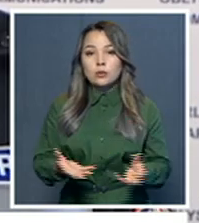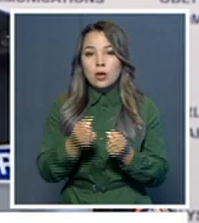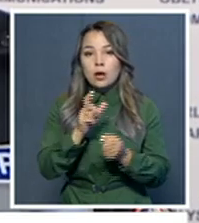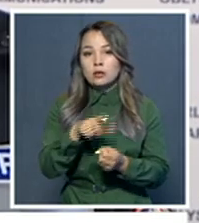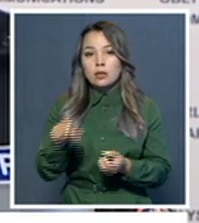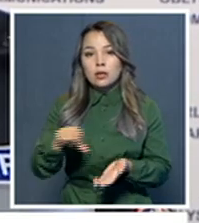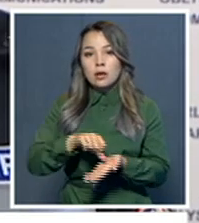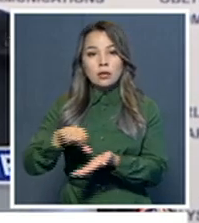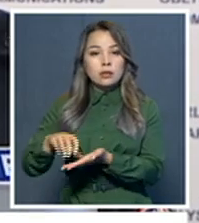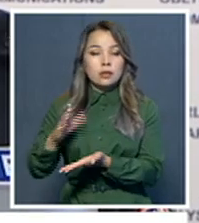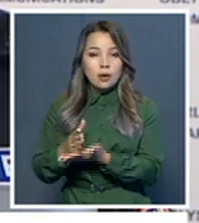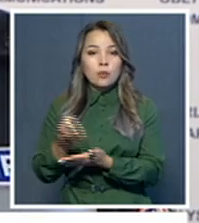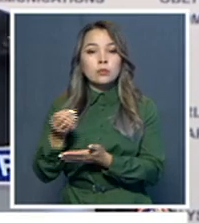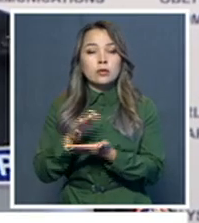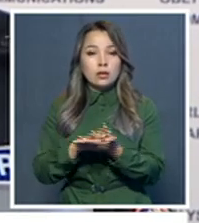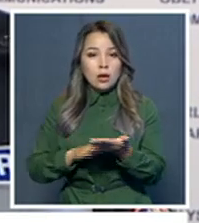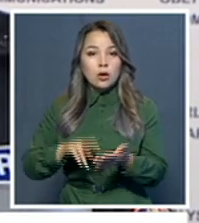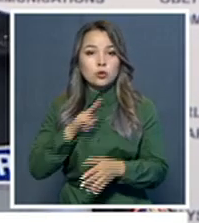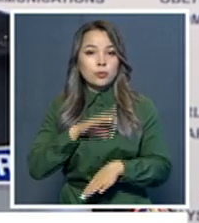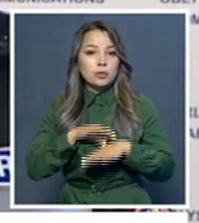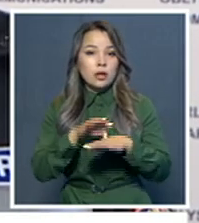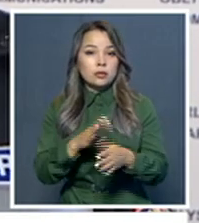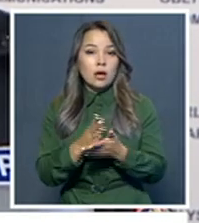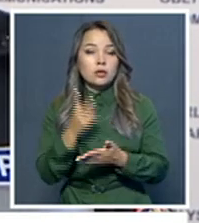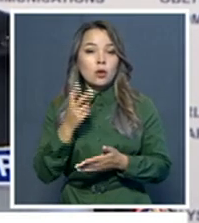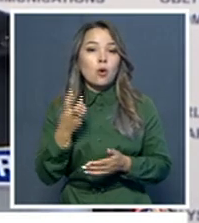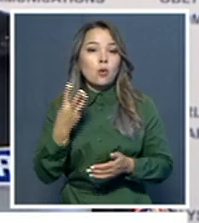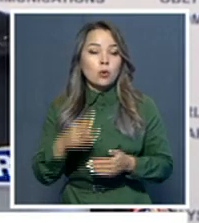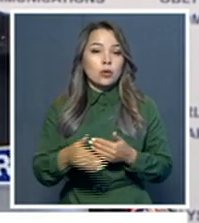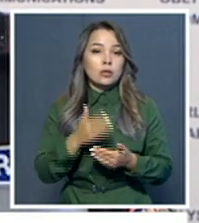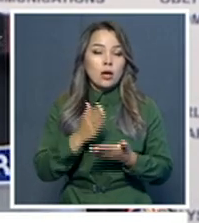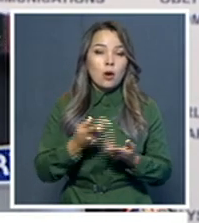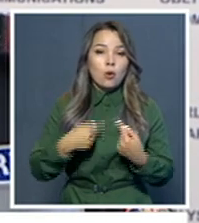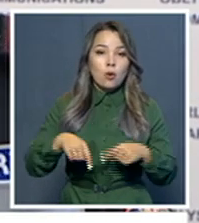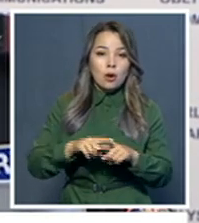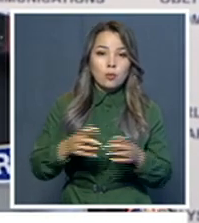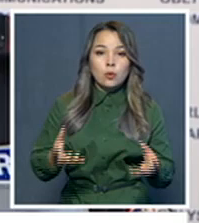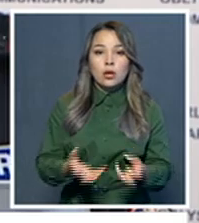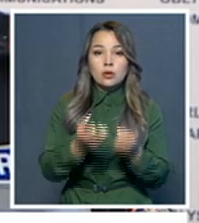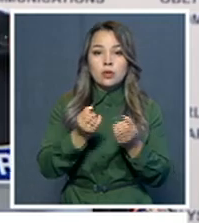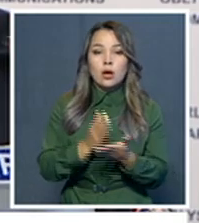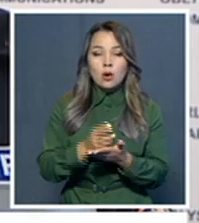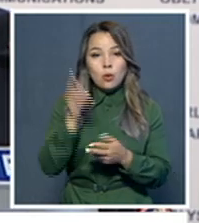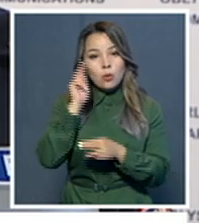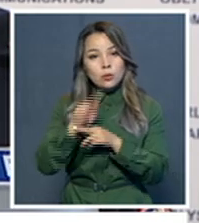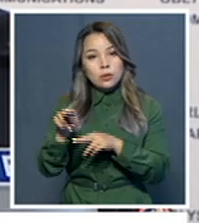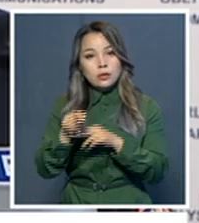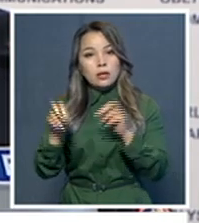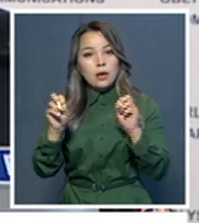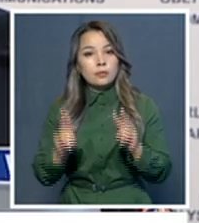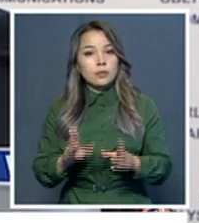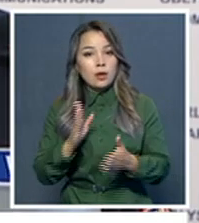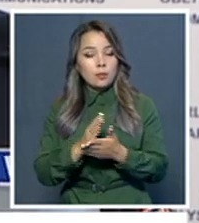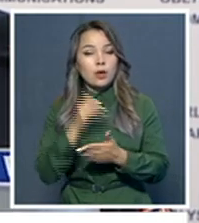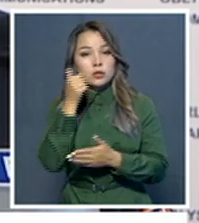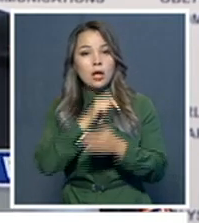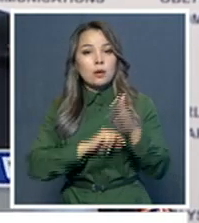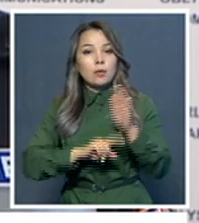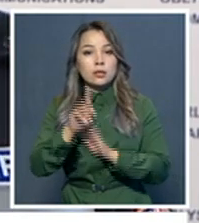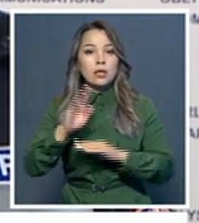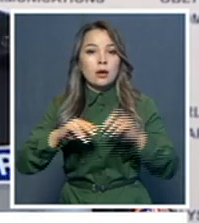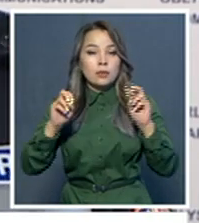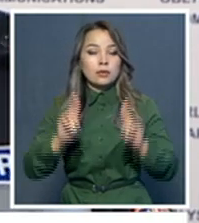Бұл бағыттағы жұмыстар жалғасуда. Өткен жылы 230-ға жуық қоғамдық құтқарушы арнайы оқудан өткізілді. Жыл басынан бері